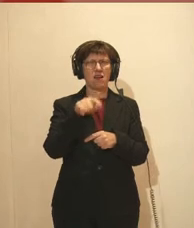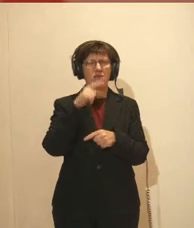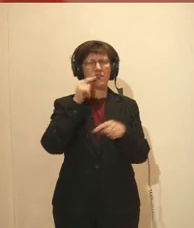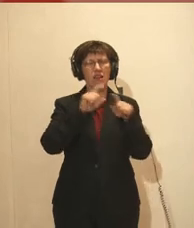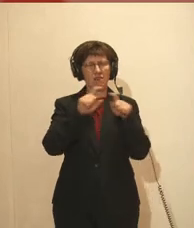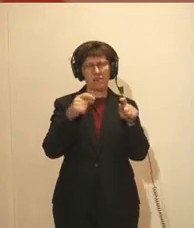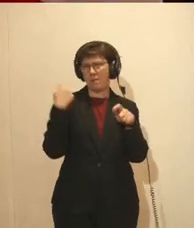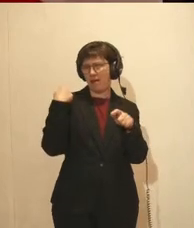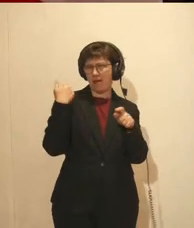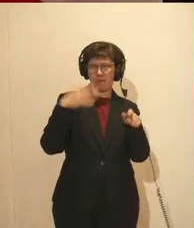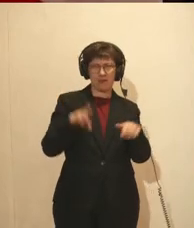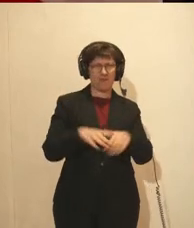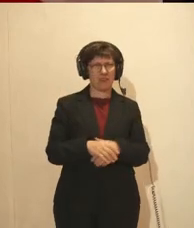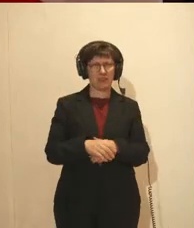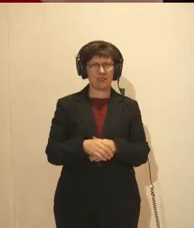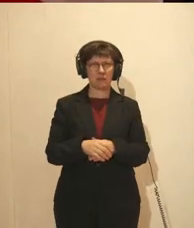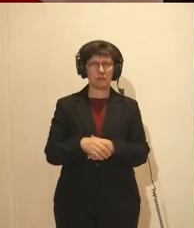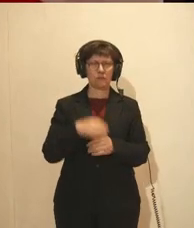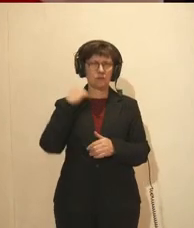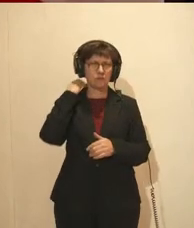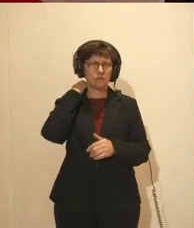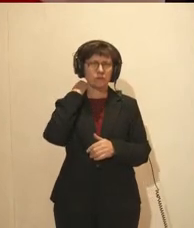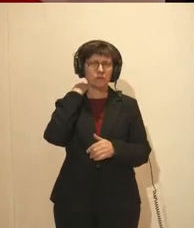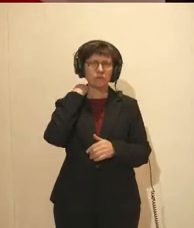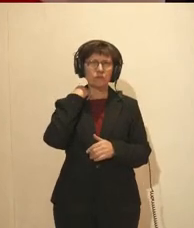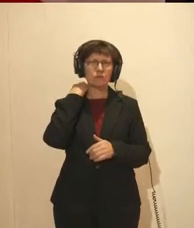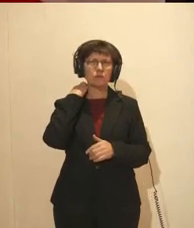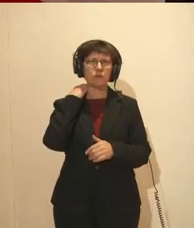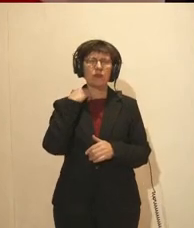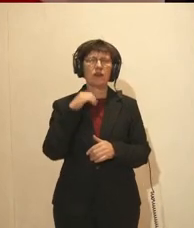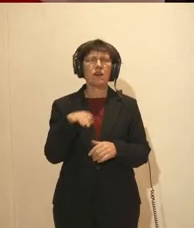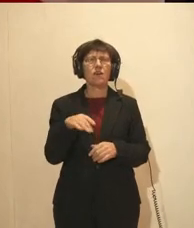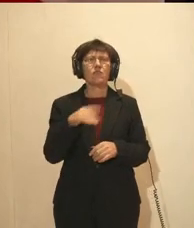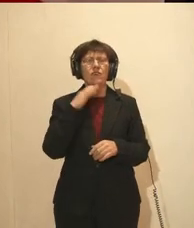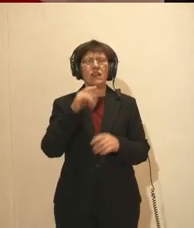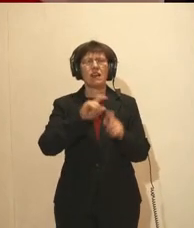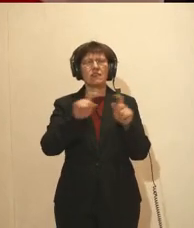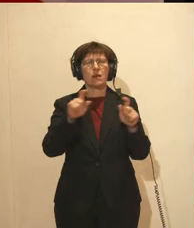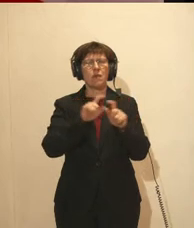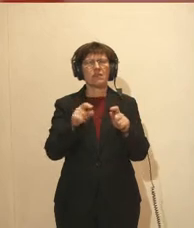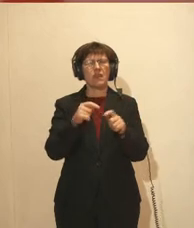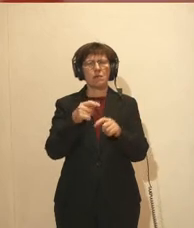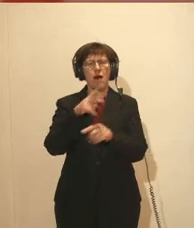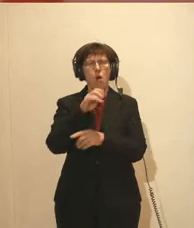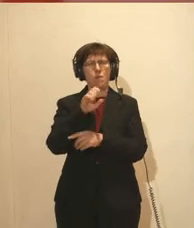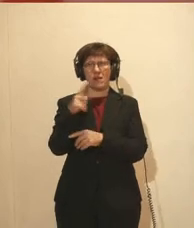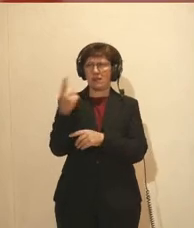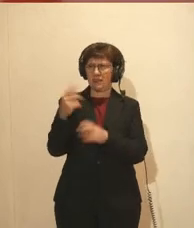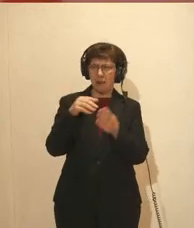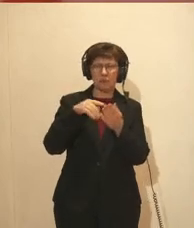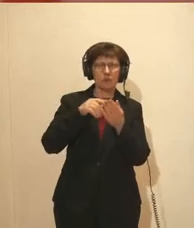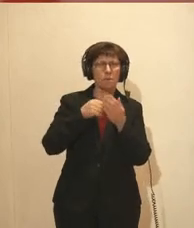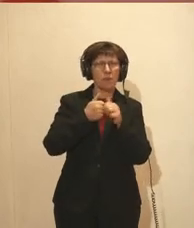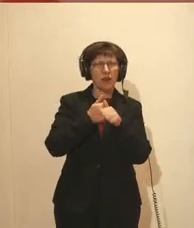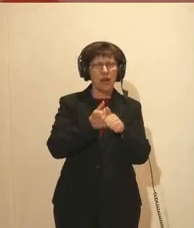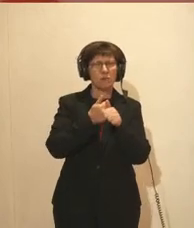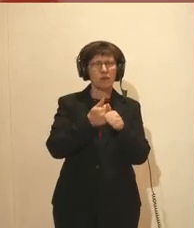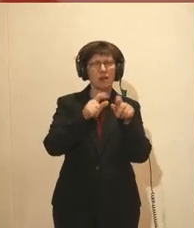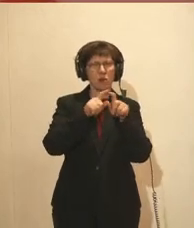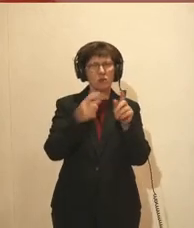eingenommen hat und viele dieser themen wurden ja auch in panels die die ihr mit begleitet hat ebenfalls